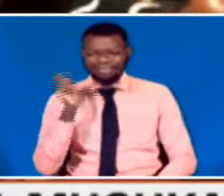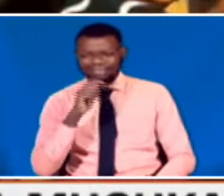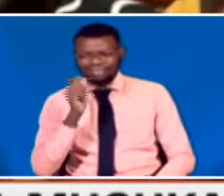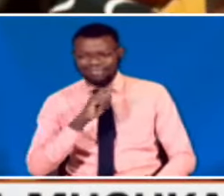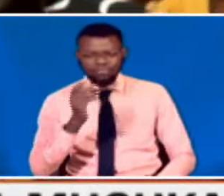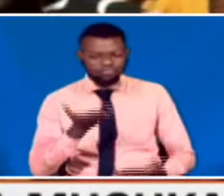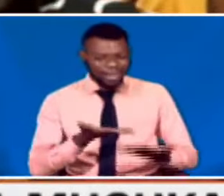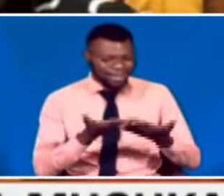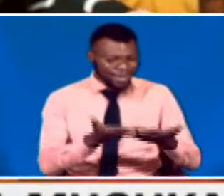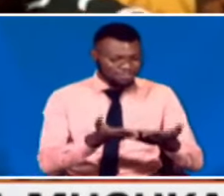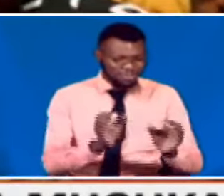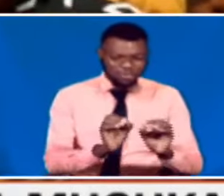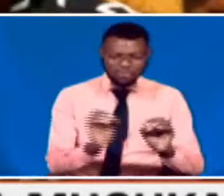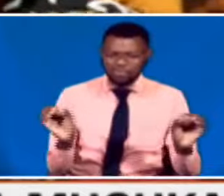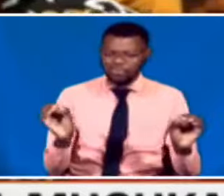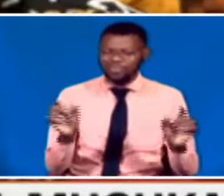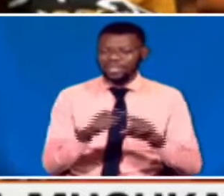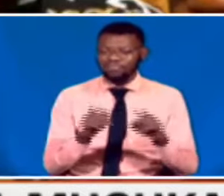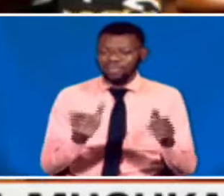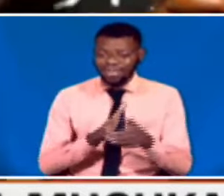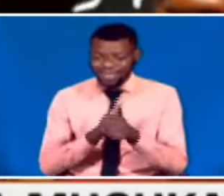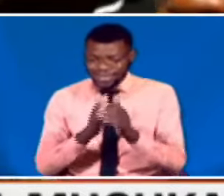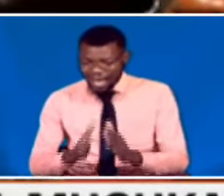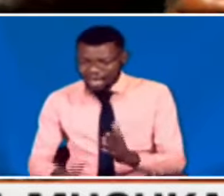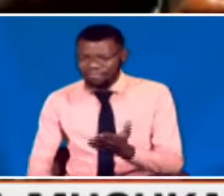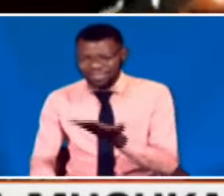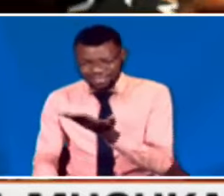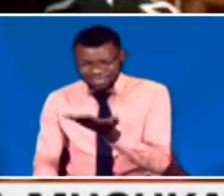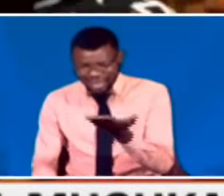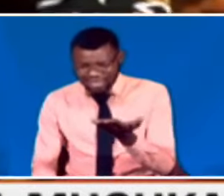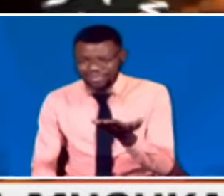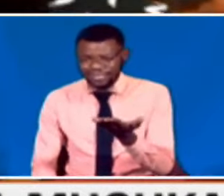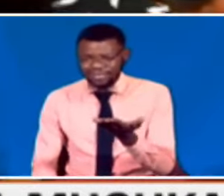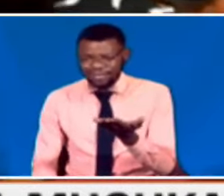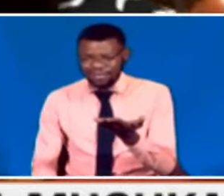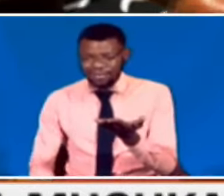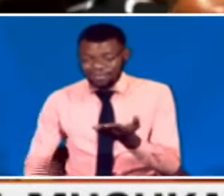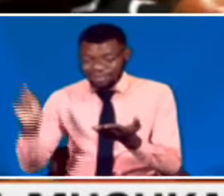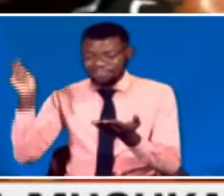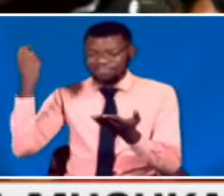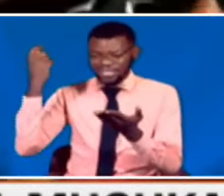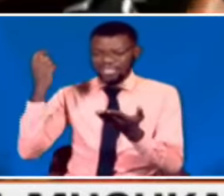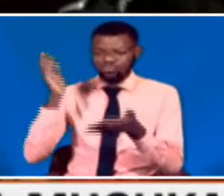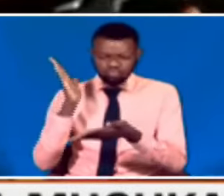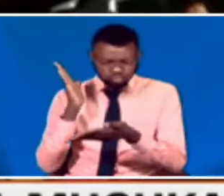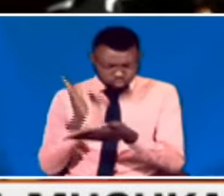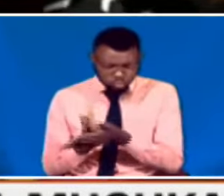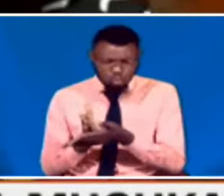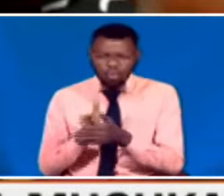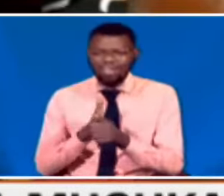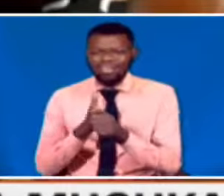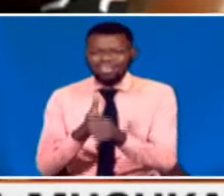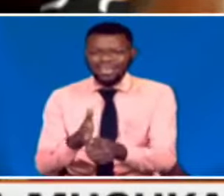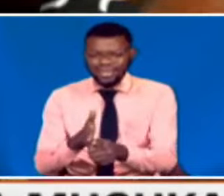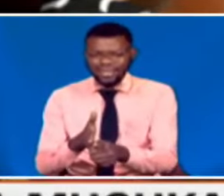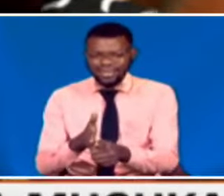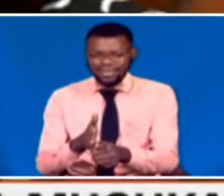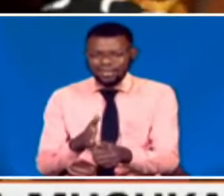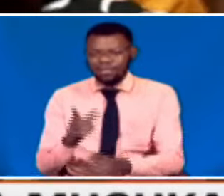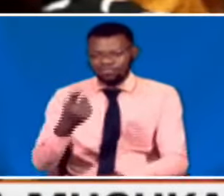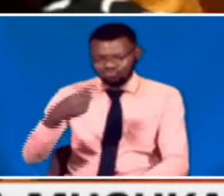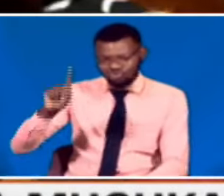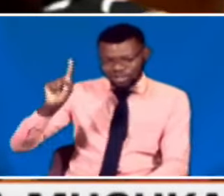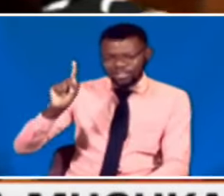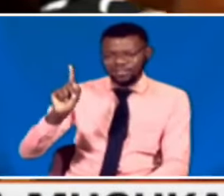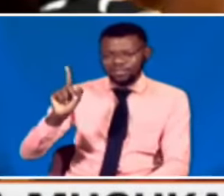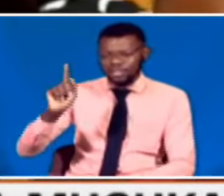yeye ndiye kiongozi wetu wa nchi ambaye yeye anatuongoza vizuri. Yeye ni kiongozi ambaye ni anaogopa Mungu.